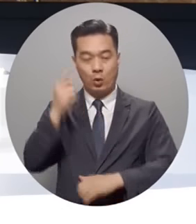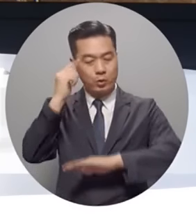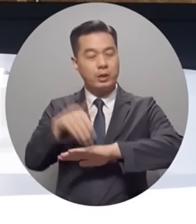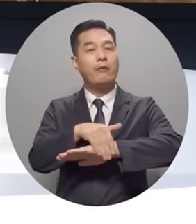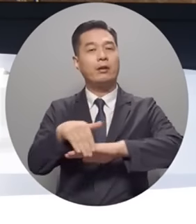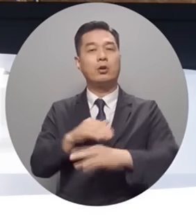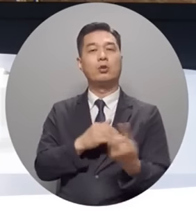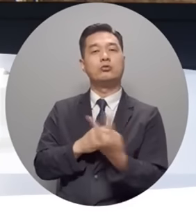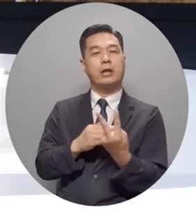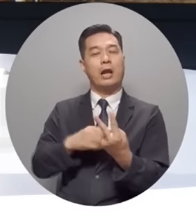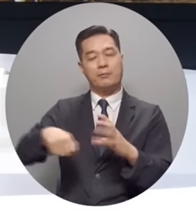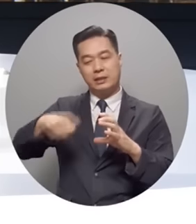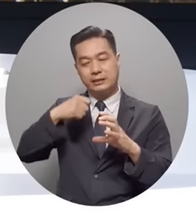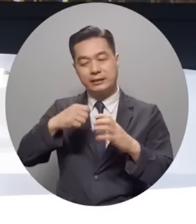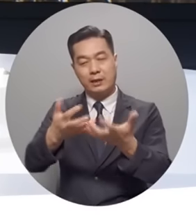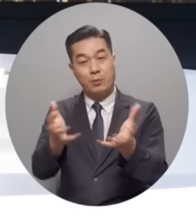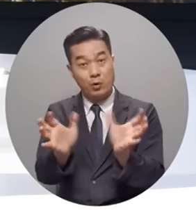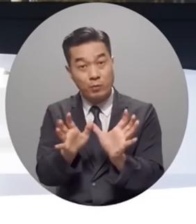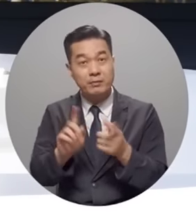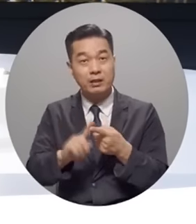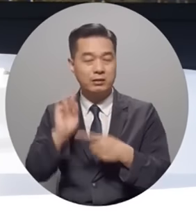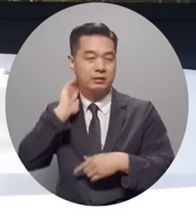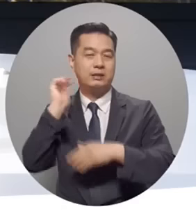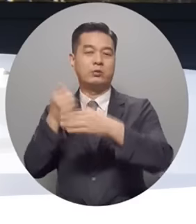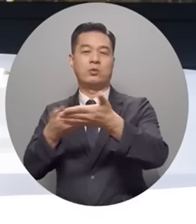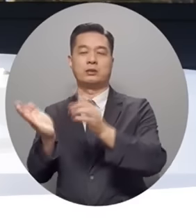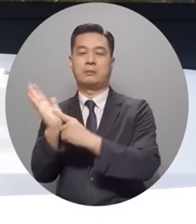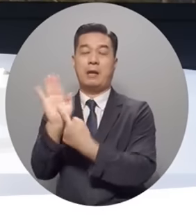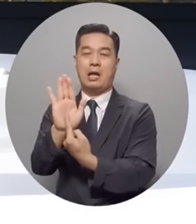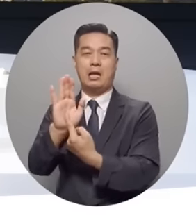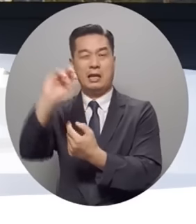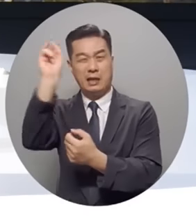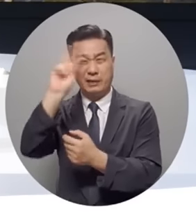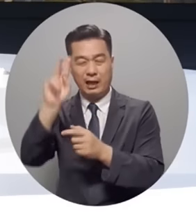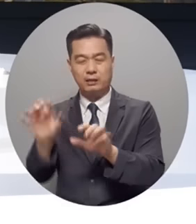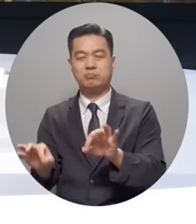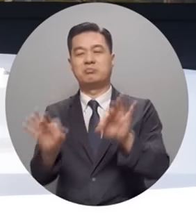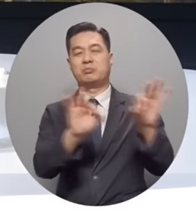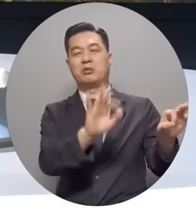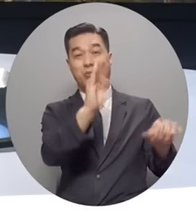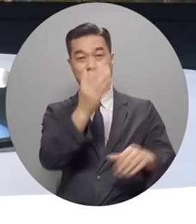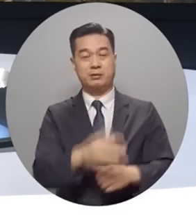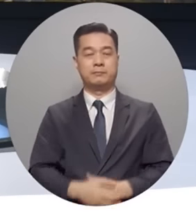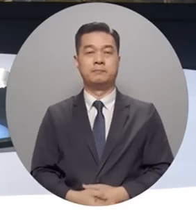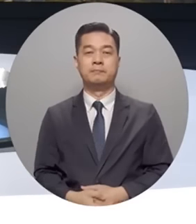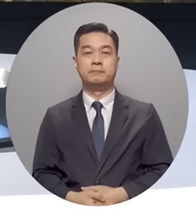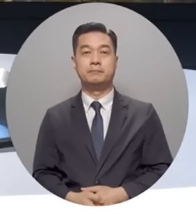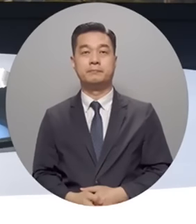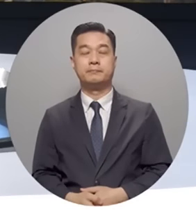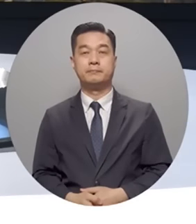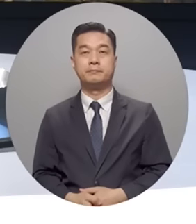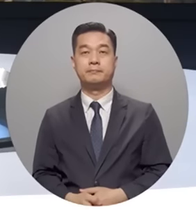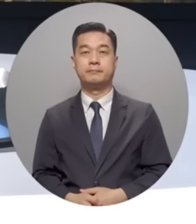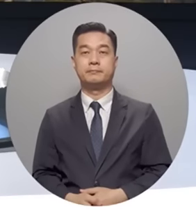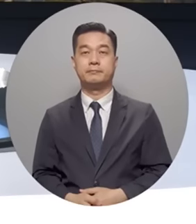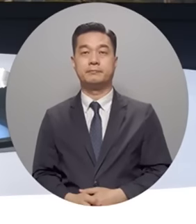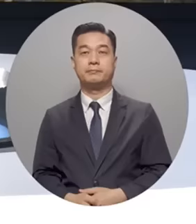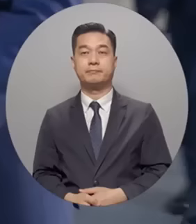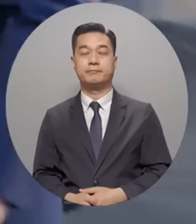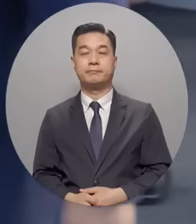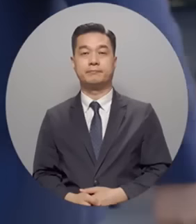두 사람의 만찬도 대통령실의 요청으로 갑자기 연기됐습니다. 먼저 지윤수 기자가 보도합니다.